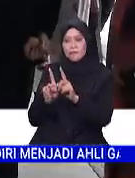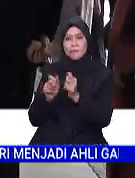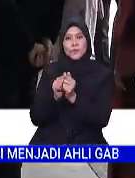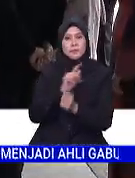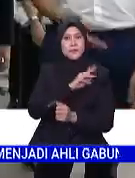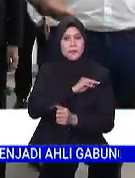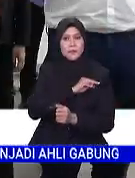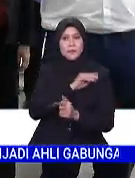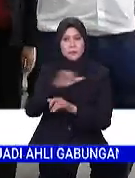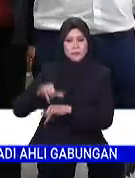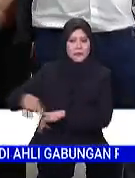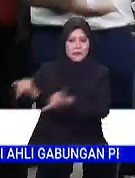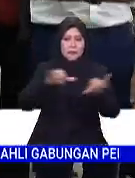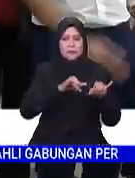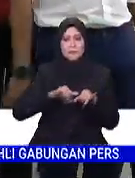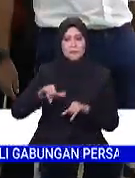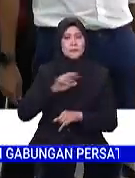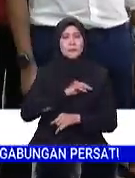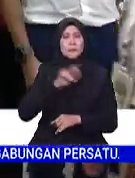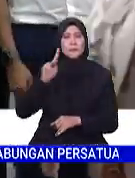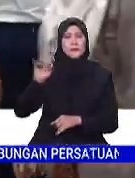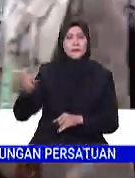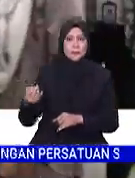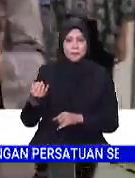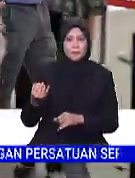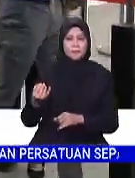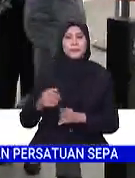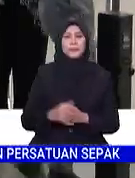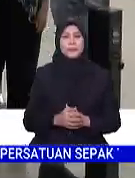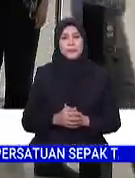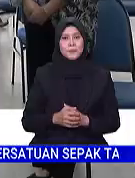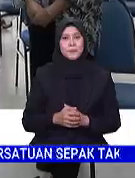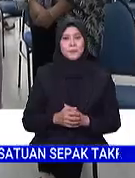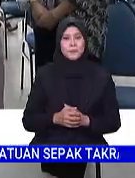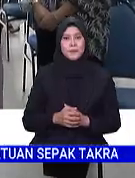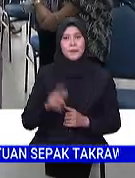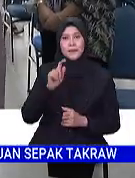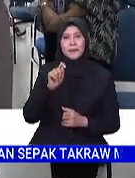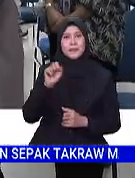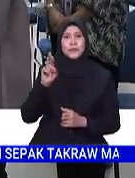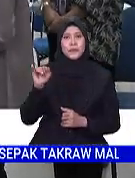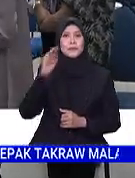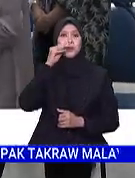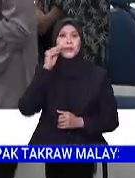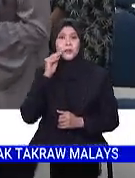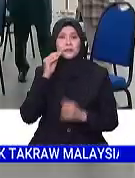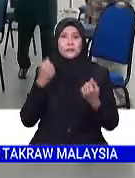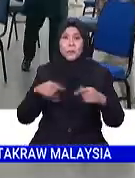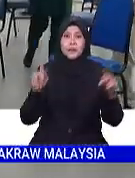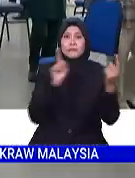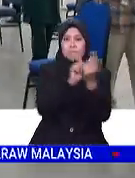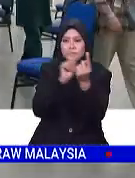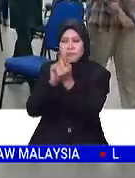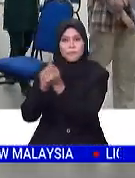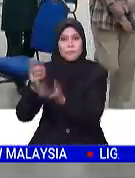Menteri Penyelaras Program Imunisasi COVID-19 Kebangsaan Khairi Jamaluddin. Tan Sri Muhyiddin mengambil peluang untuk bertemu dan